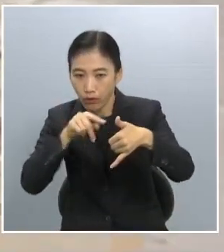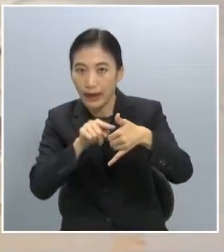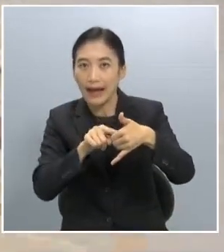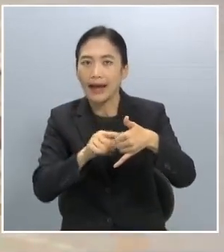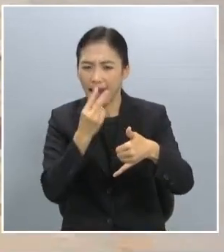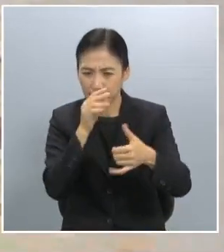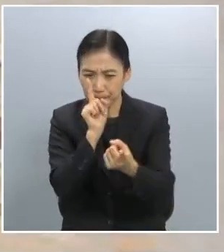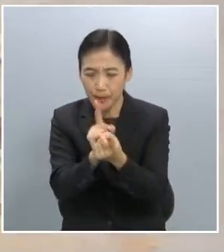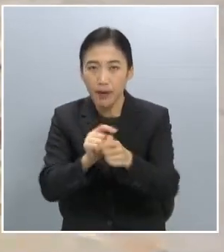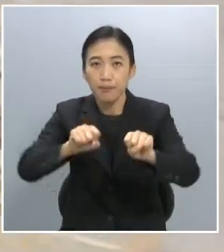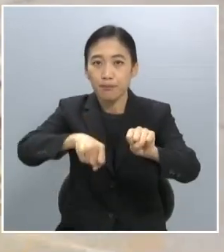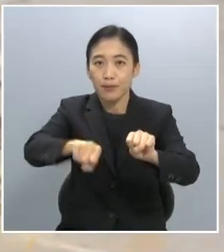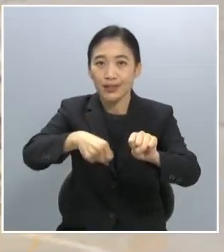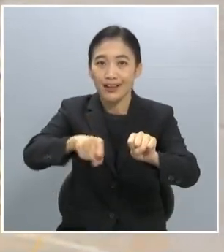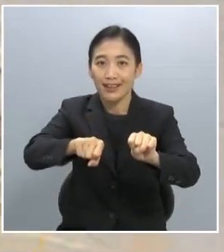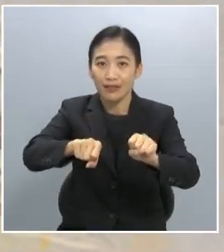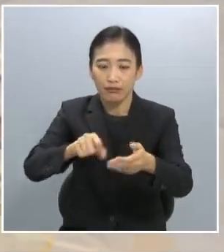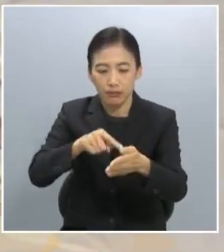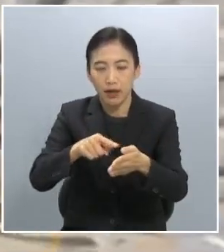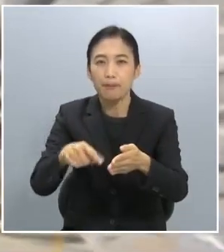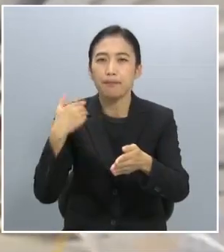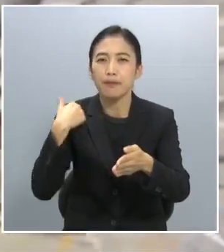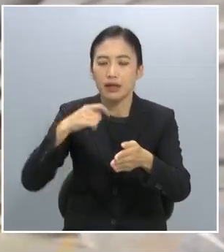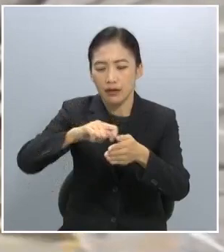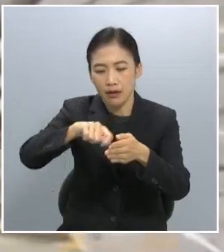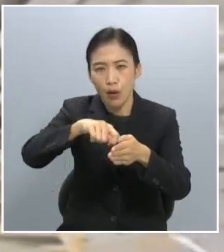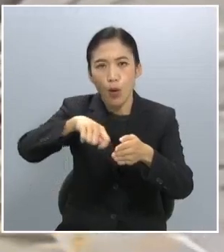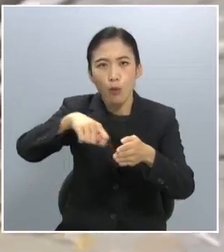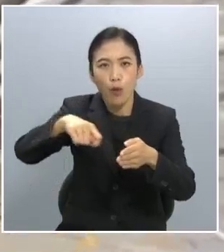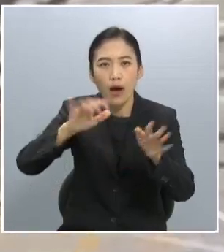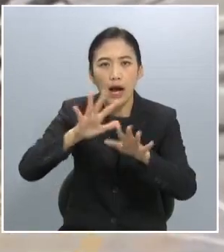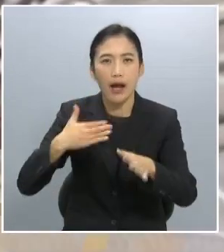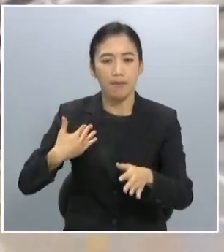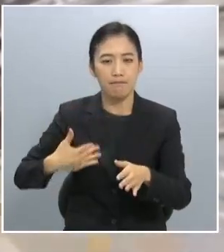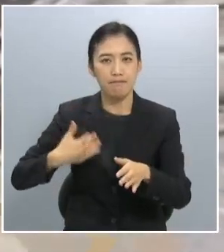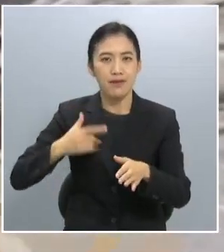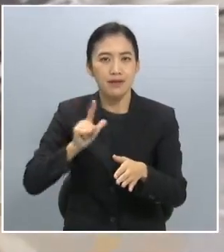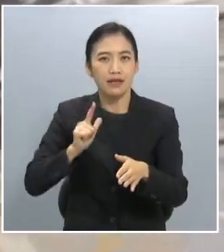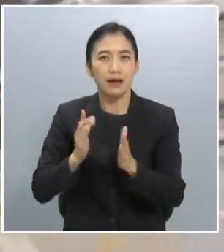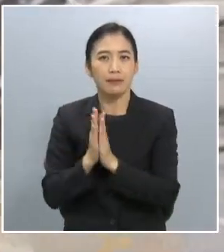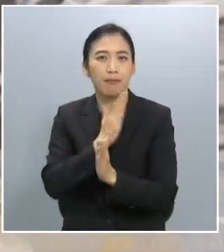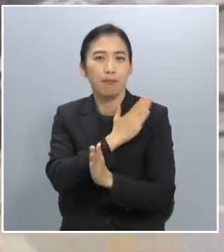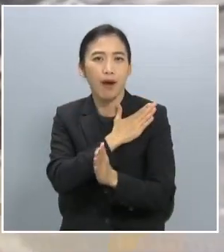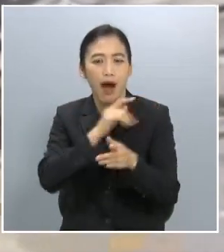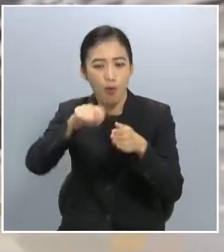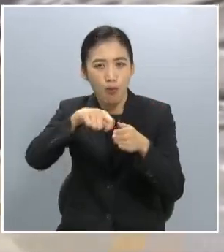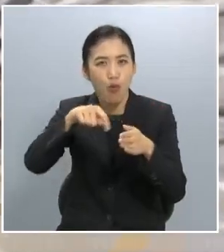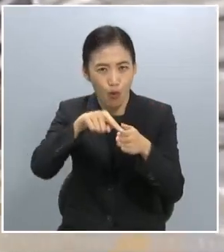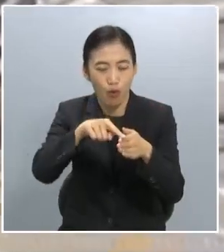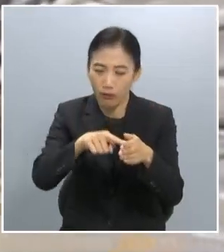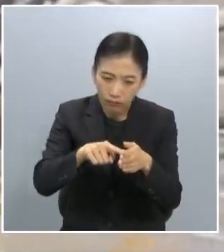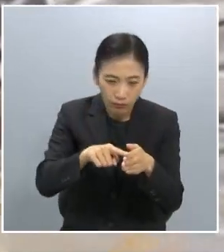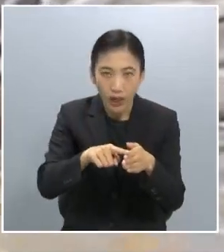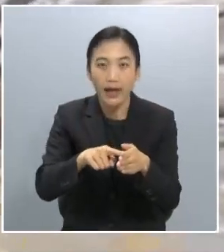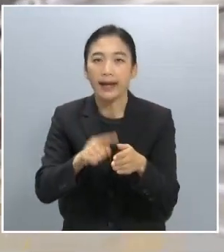ไว้หน้ารถสงสัยเกี่ยวกับวัดก็เลยไล่ตามวัดกระทั่งพบว่าไปซ่อนตัวอยู่ที่วัดโกรก